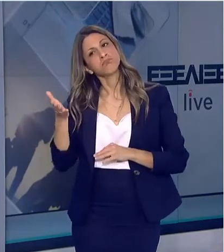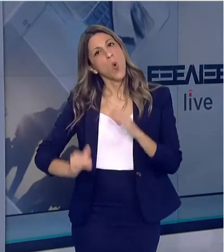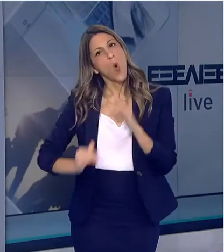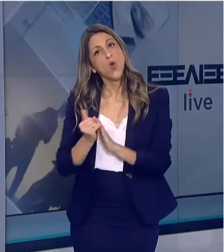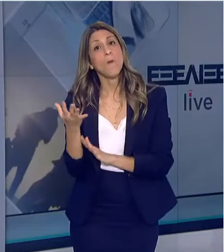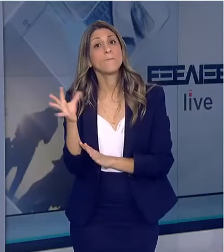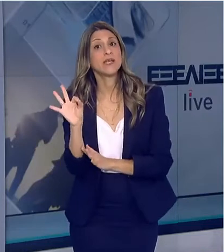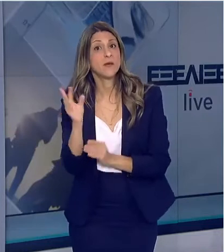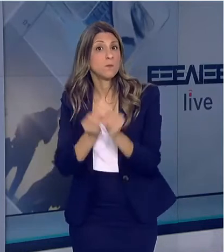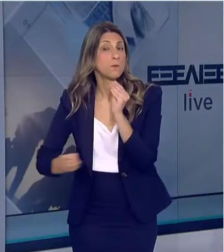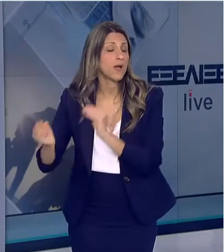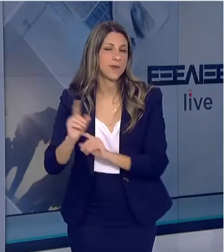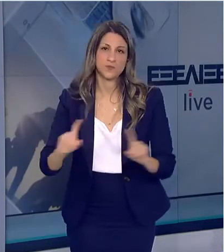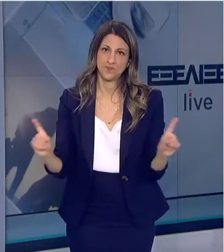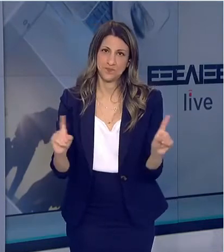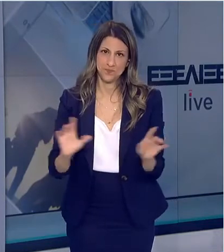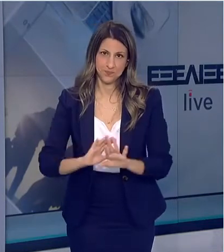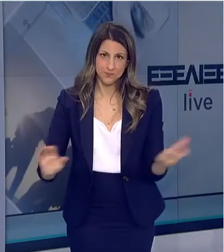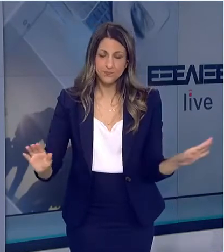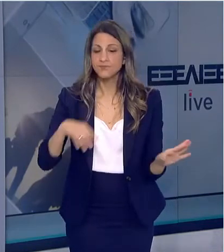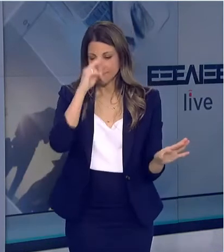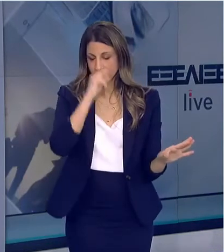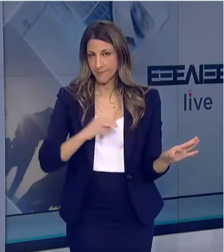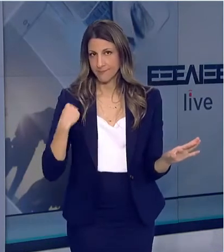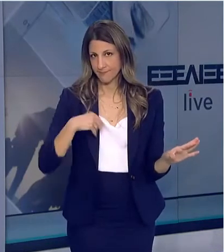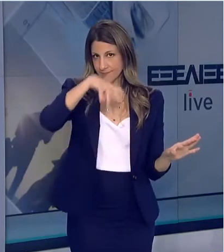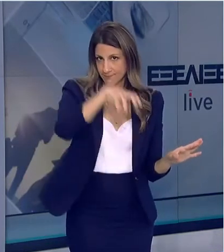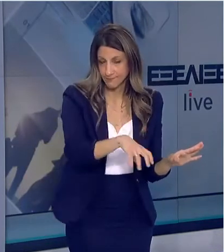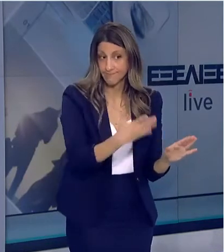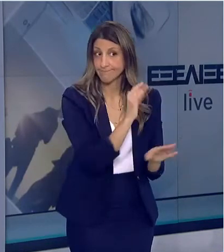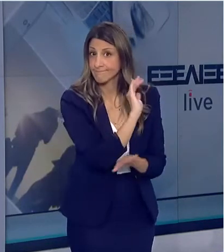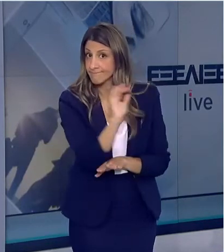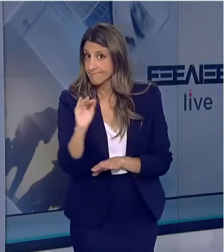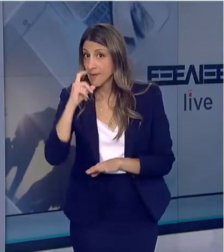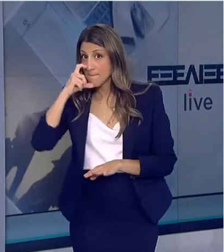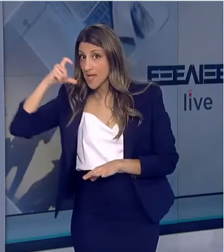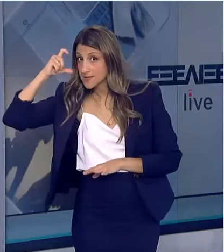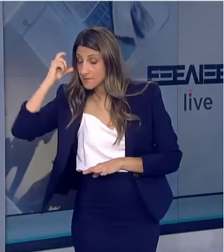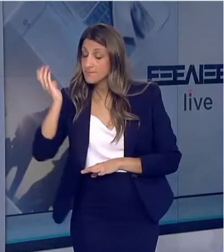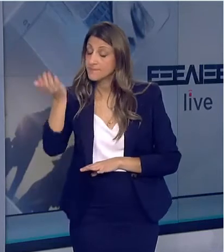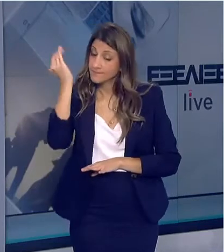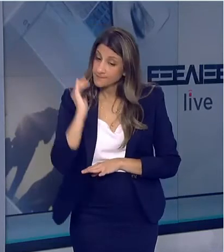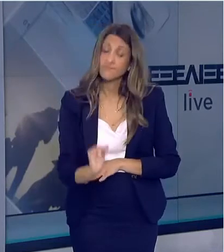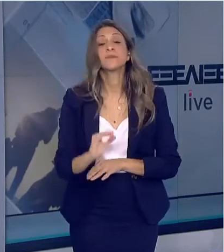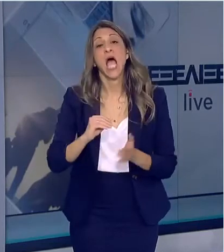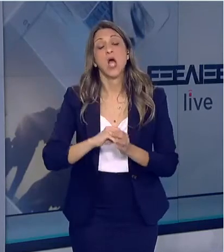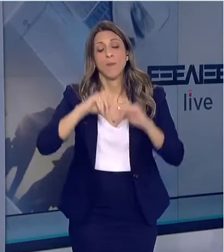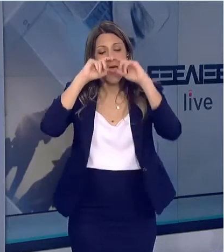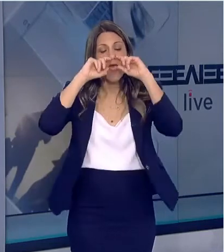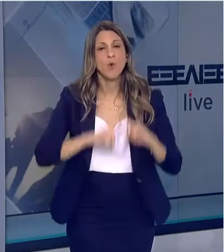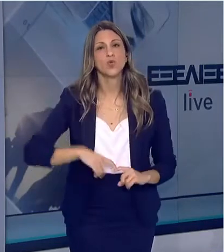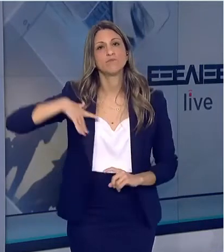ως 50 άτομα. Και στην περίπτωση των χώρων λατρείας υπάρχει ισχυρή σύσταση για χρήση μάσκας, ενώ είναι υποχρεωτική